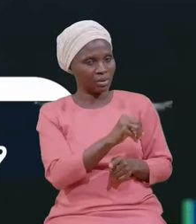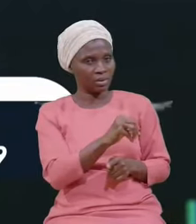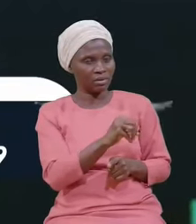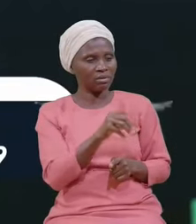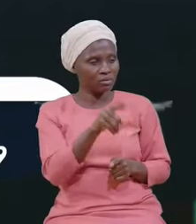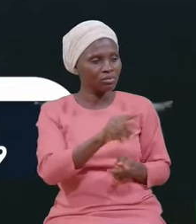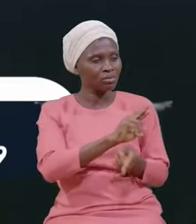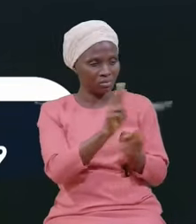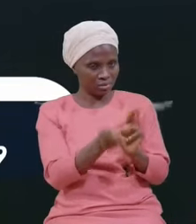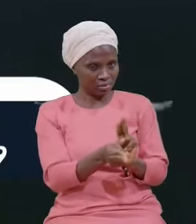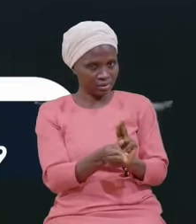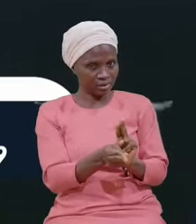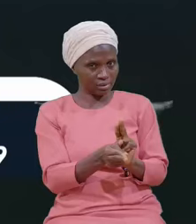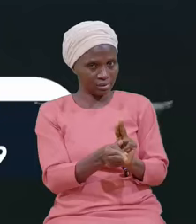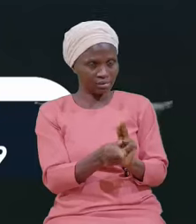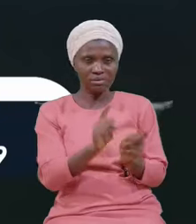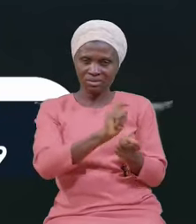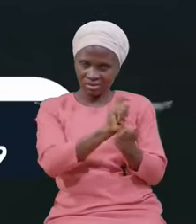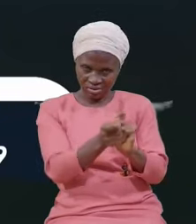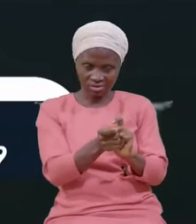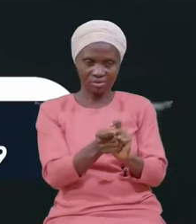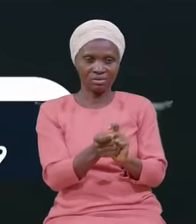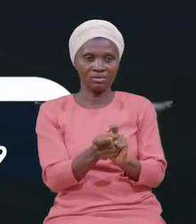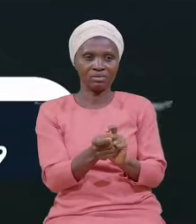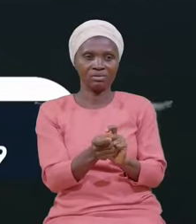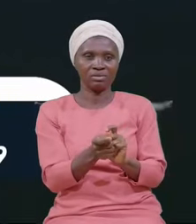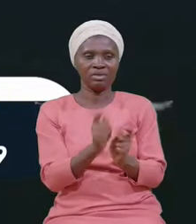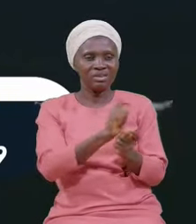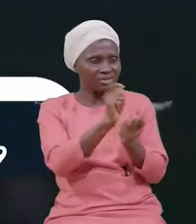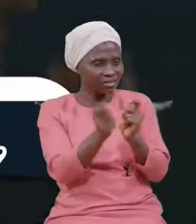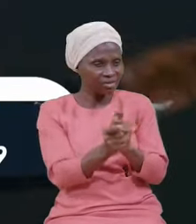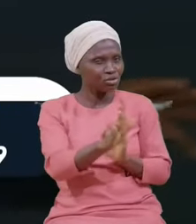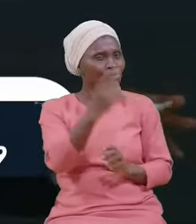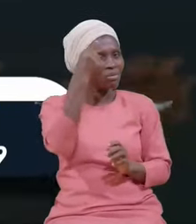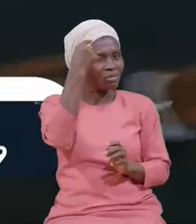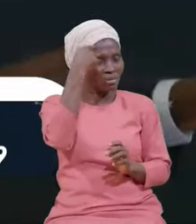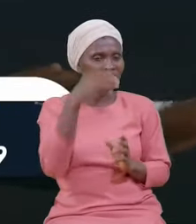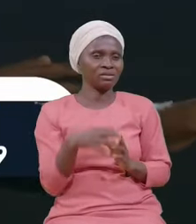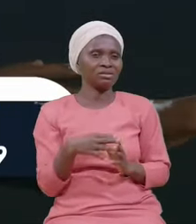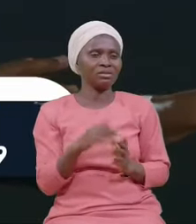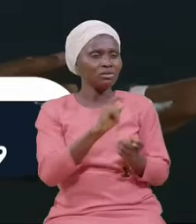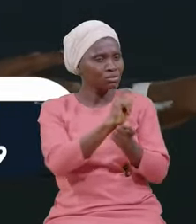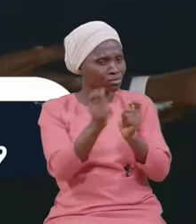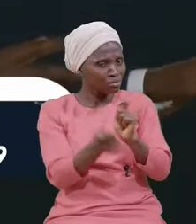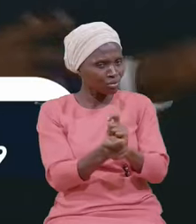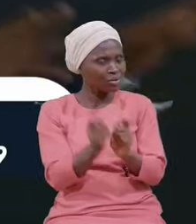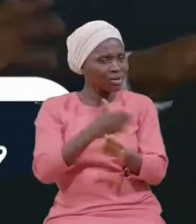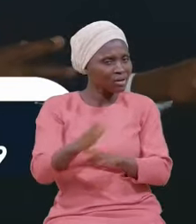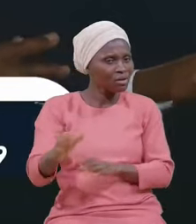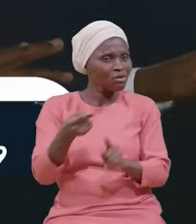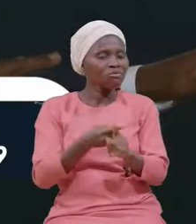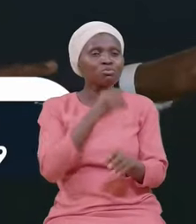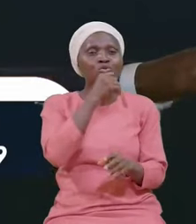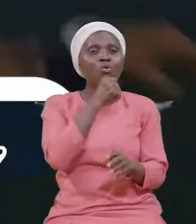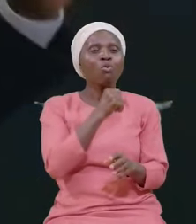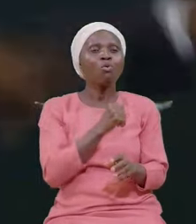repentez-vous et que chacun de vous change de décision. Détournez-vous